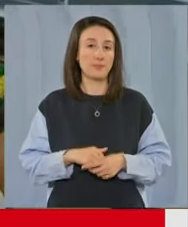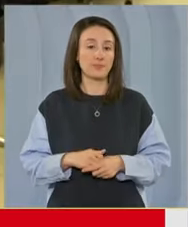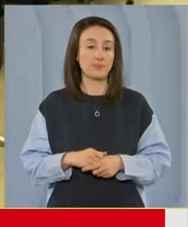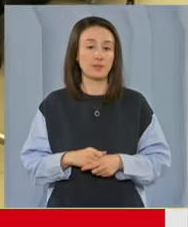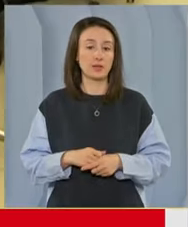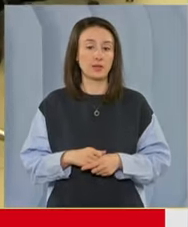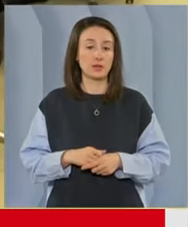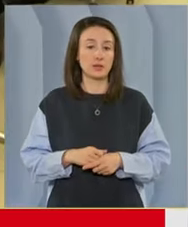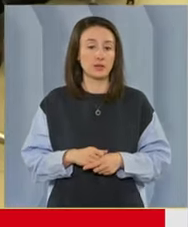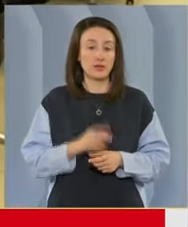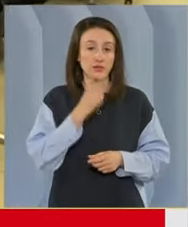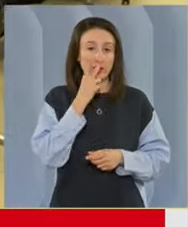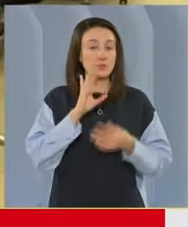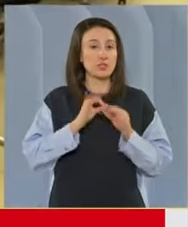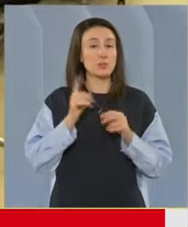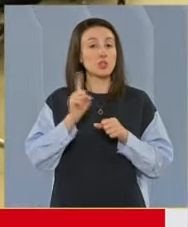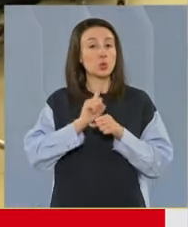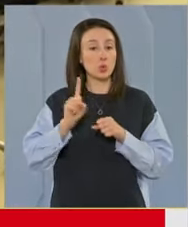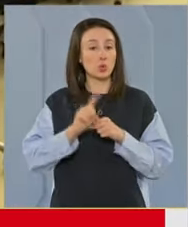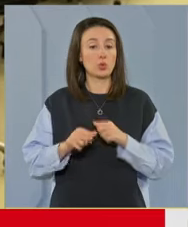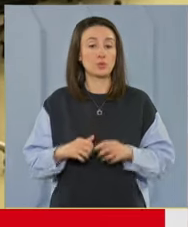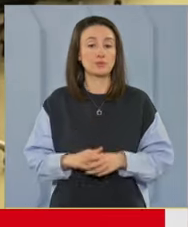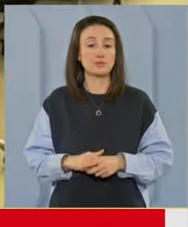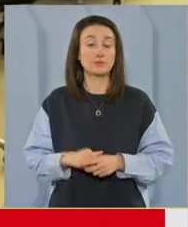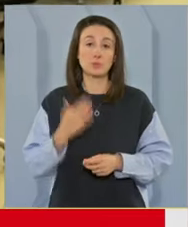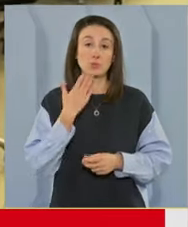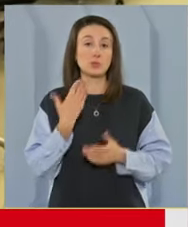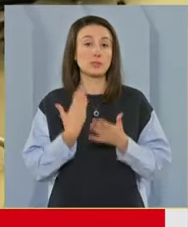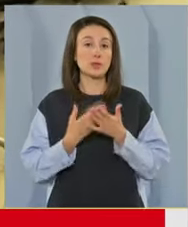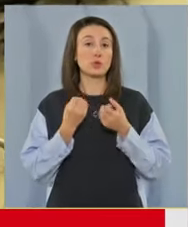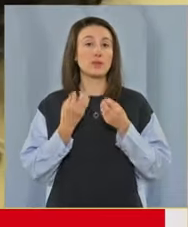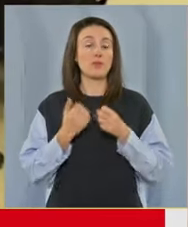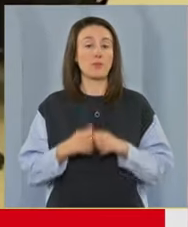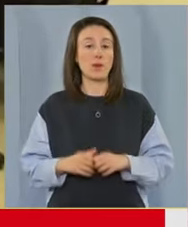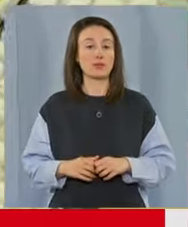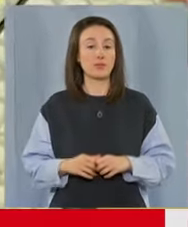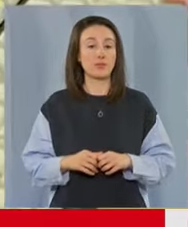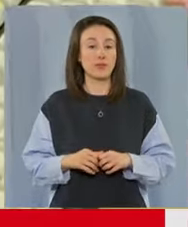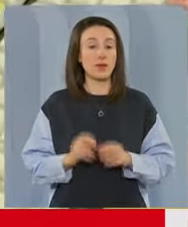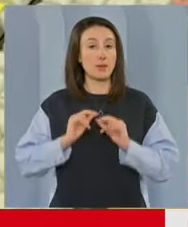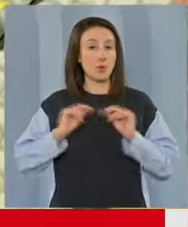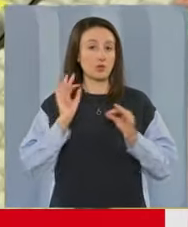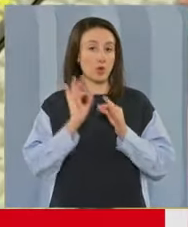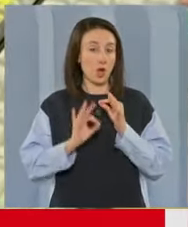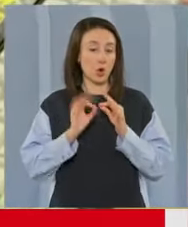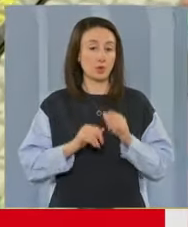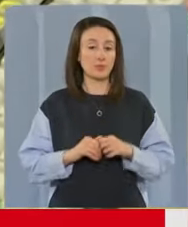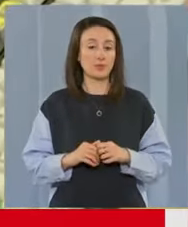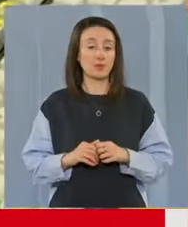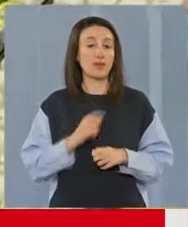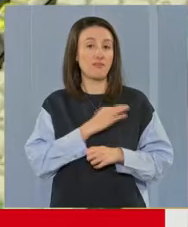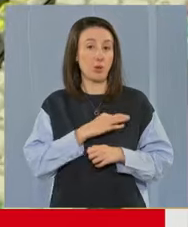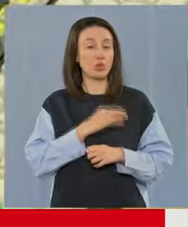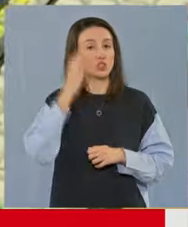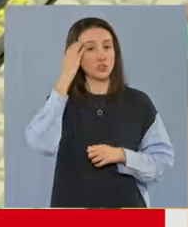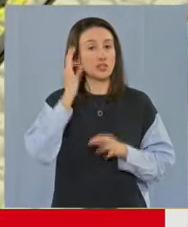Da, vedem ce înseamnă aceste lucruri, domnule Rovinaru. Mulțumesc pentru intervenția dumneavoastră, profesor de economie la Facultatea